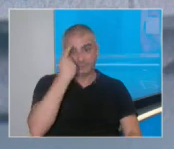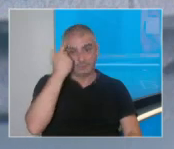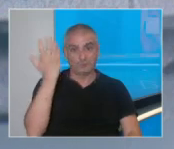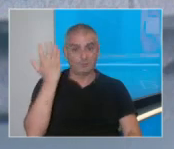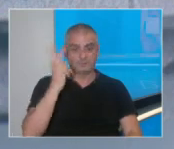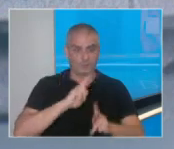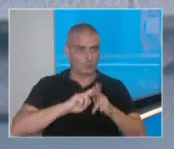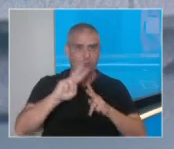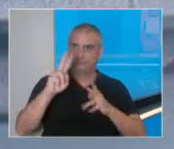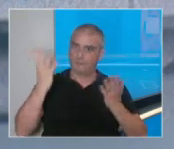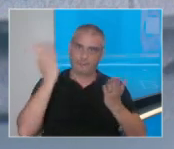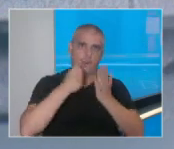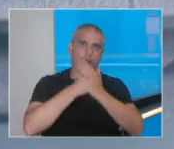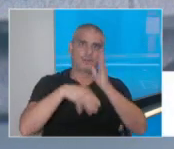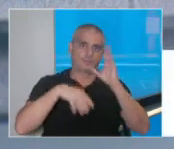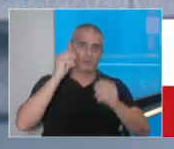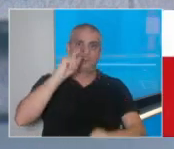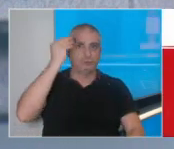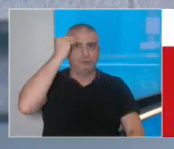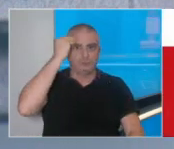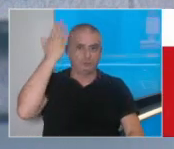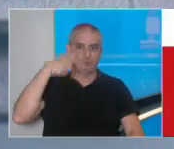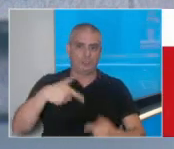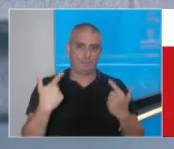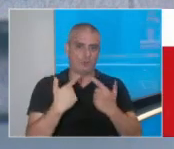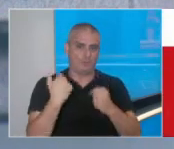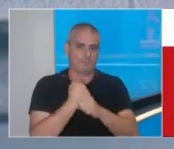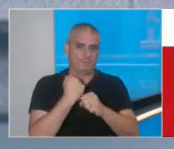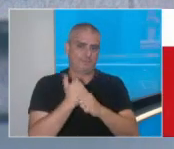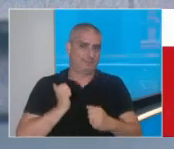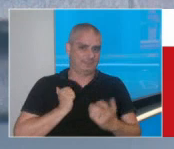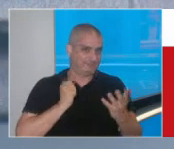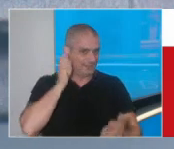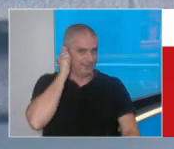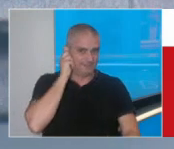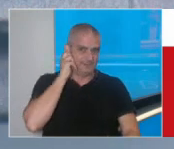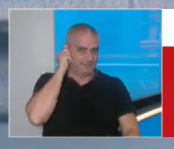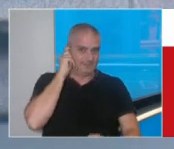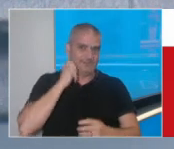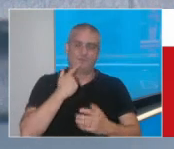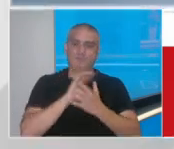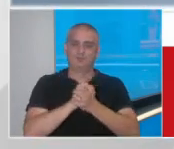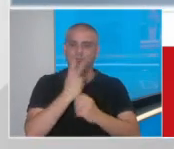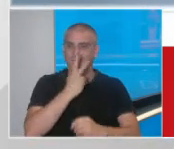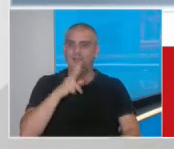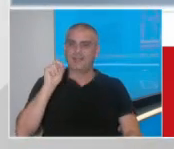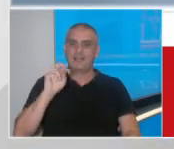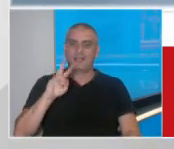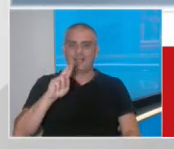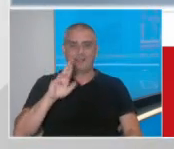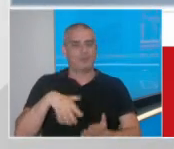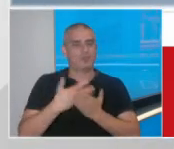יודעים, חודשיים לבחירות, מישהו יזכור בכלל שהיה כאן מבצע צבאי, אומרים שלום לשניים, נילי רייכמן,